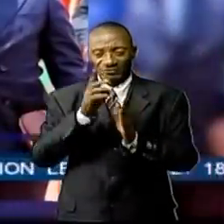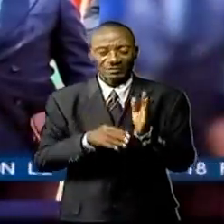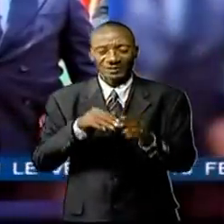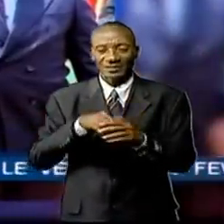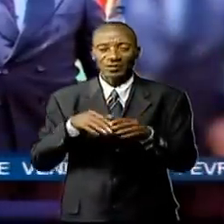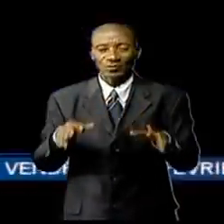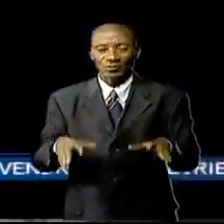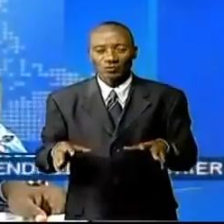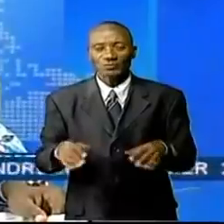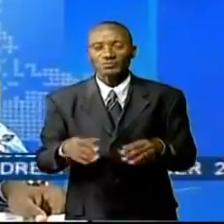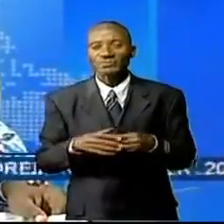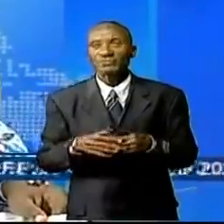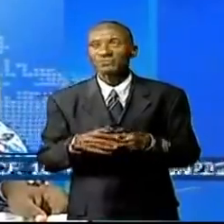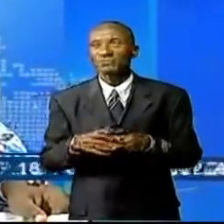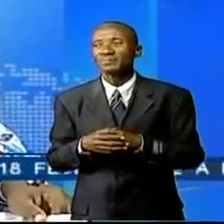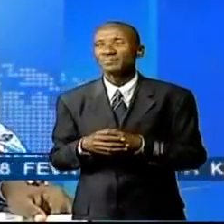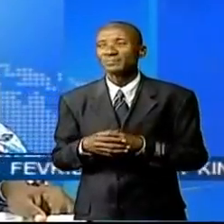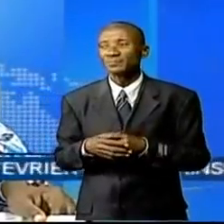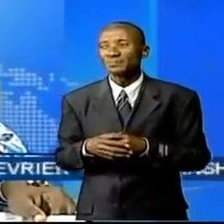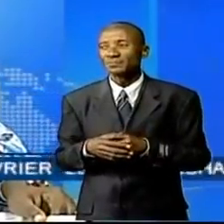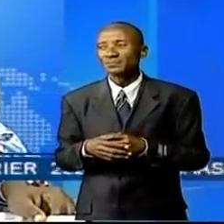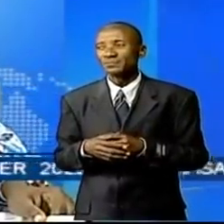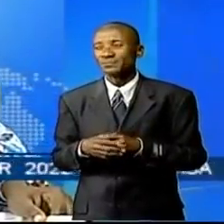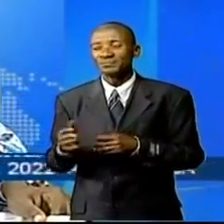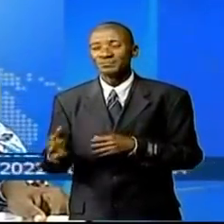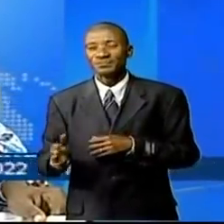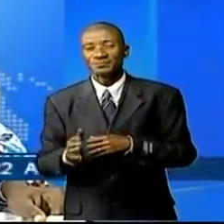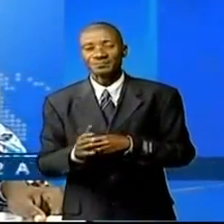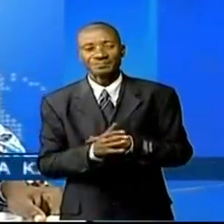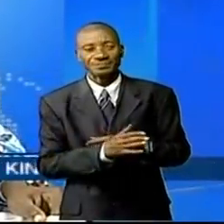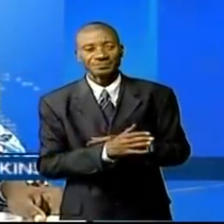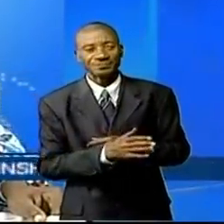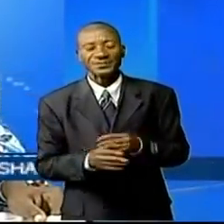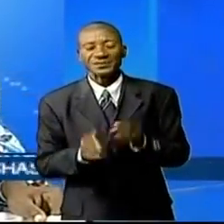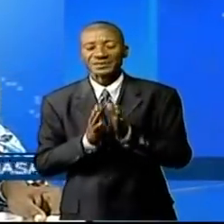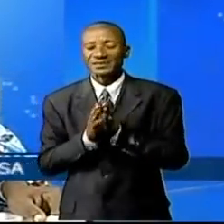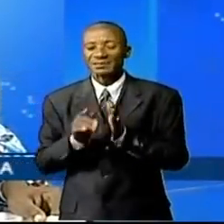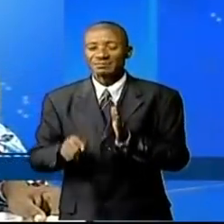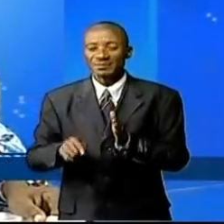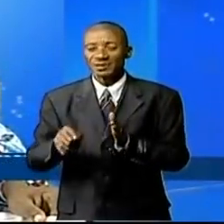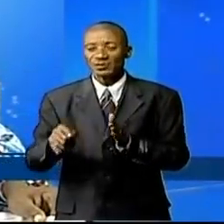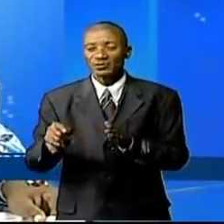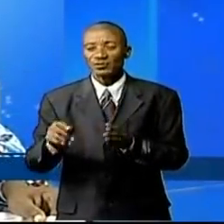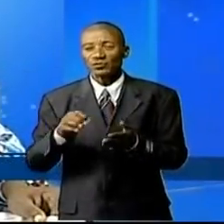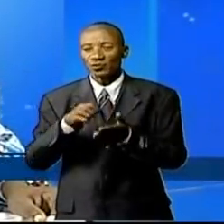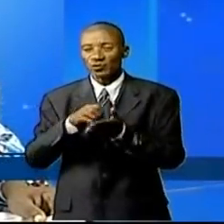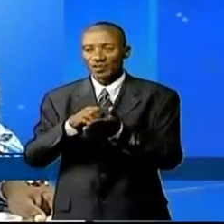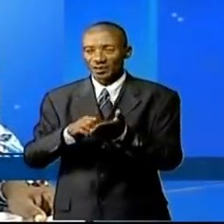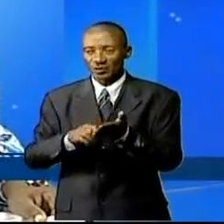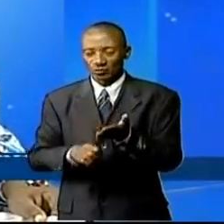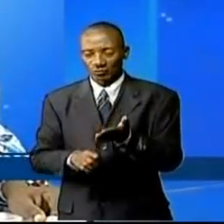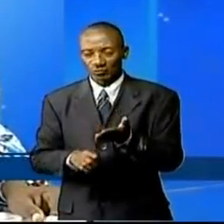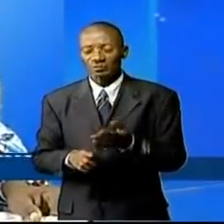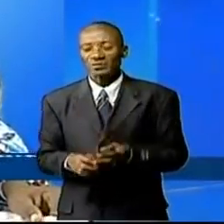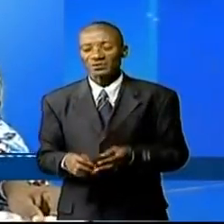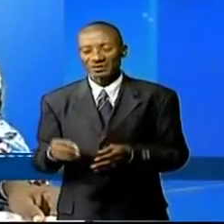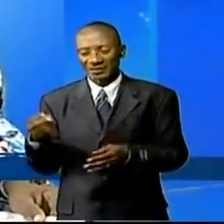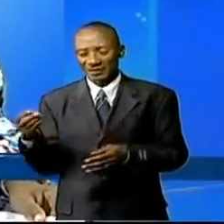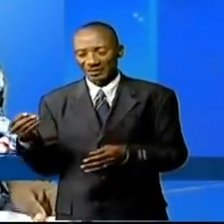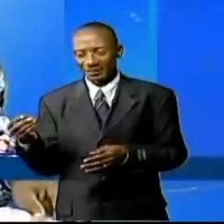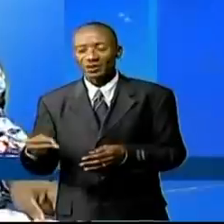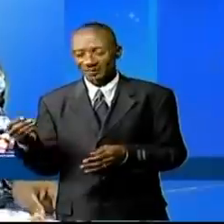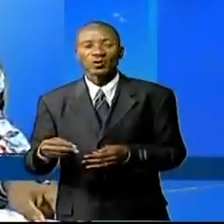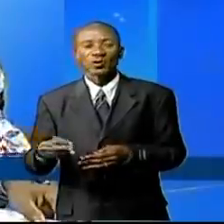Congo. Autre fait de l'actualité, 8 millions d'euros, c'est l'appui financier de l'Agence française de développement